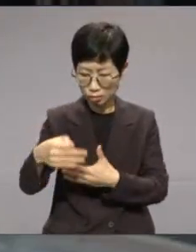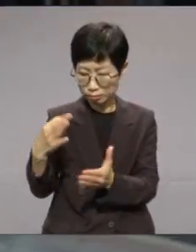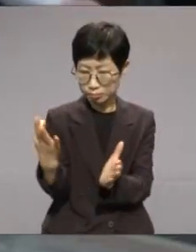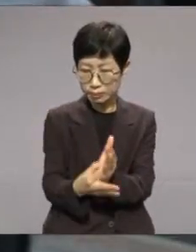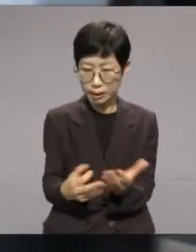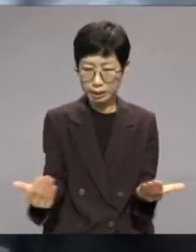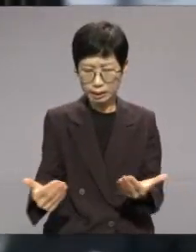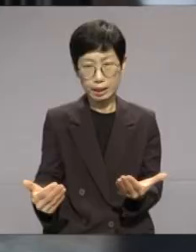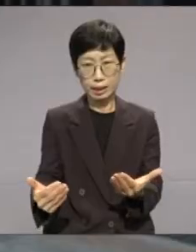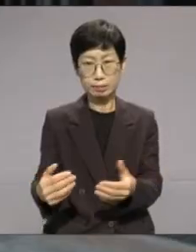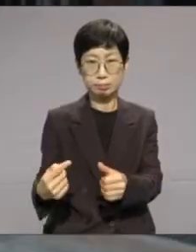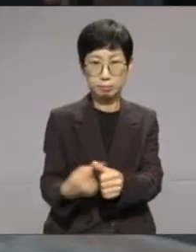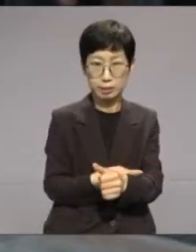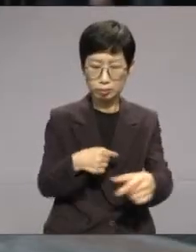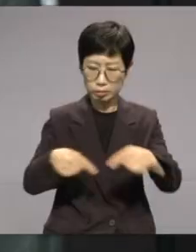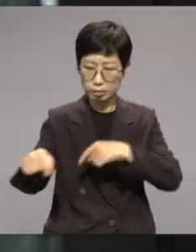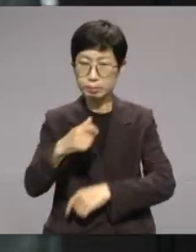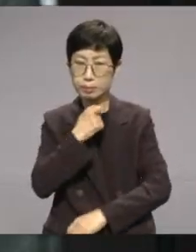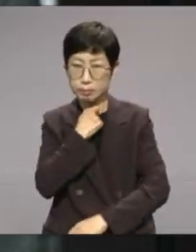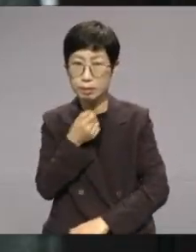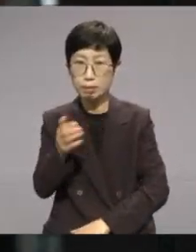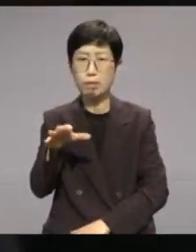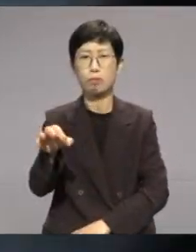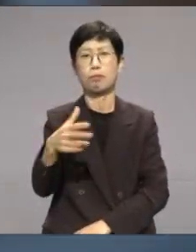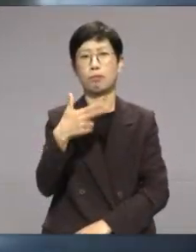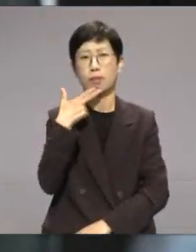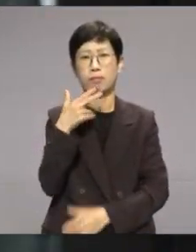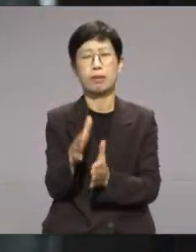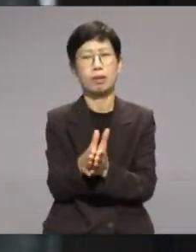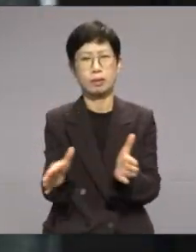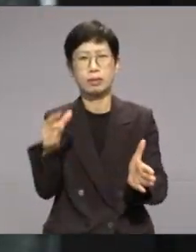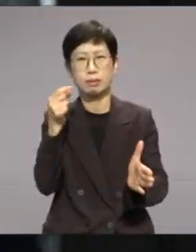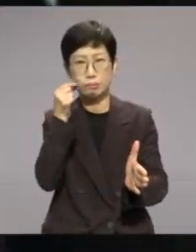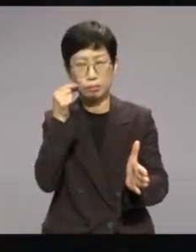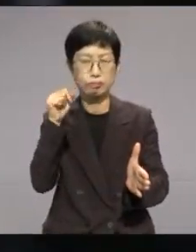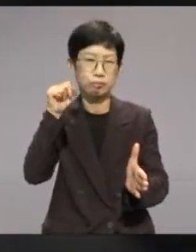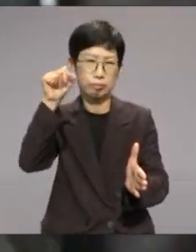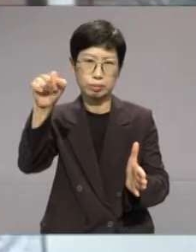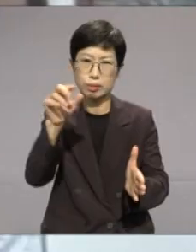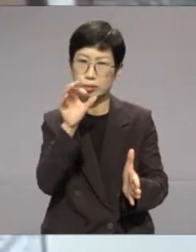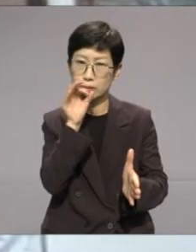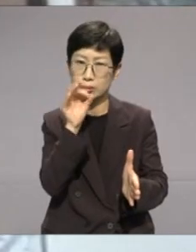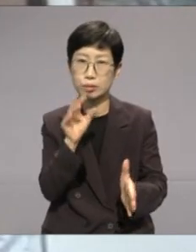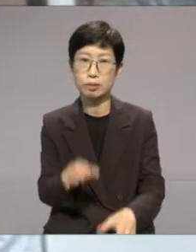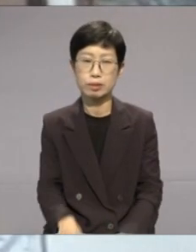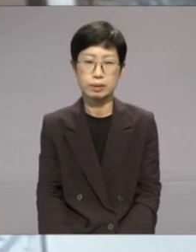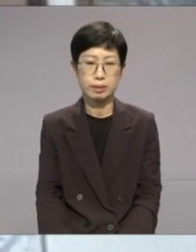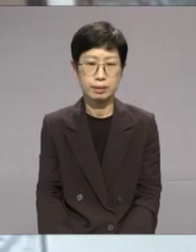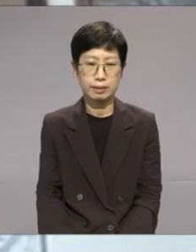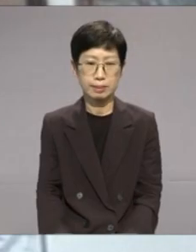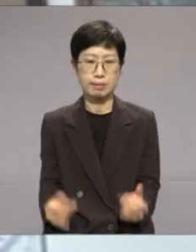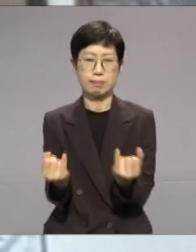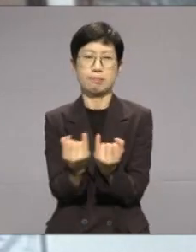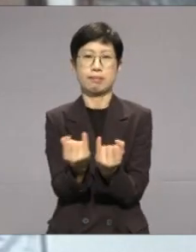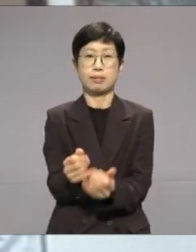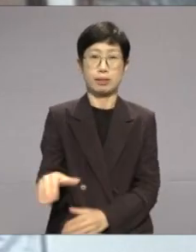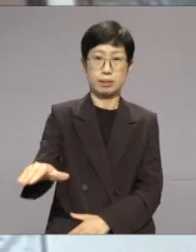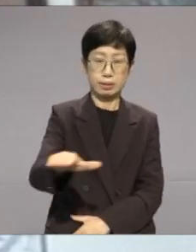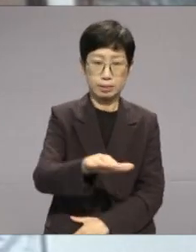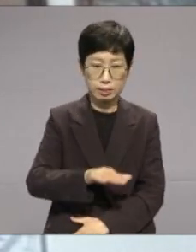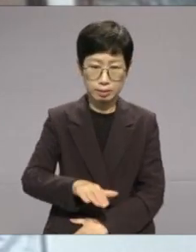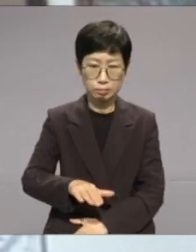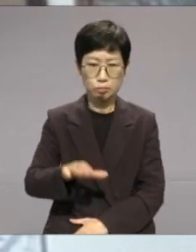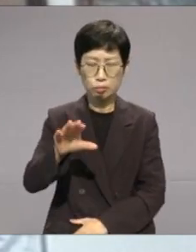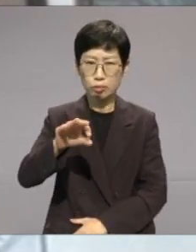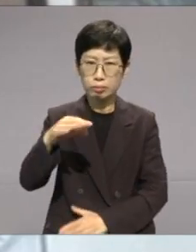직종에서 일하다 보니 정치를 하고 싶어도 돈이 없어 시작조차 하지 못합니다. They're in marginalized